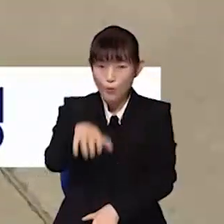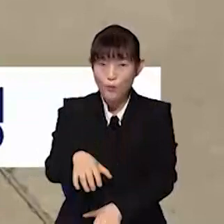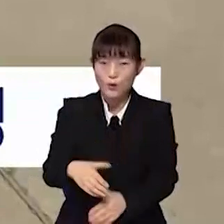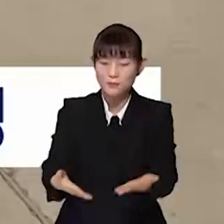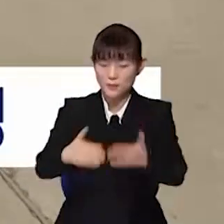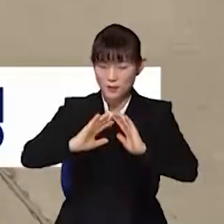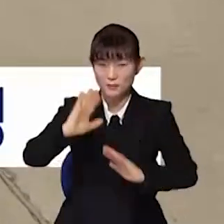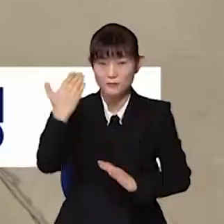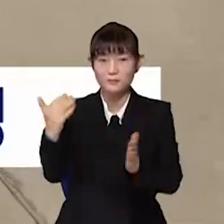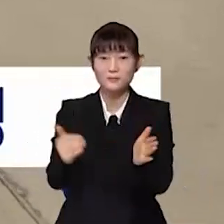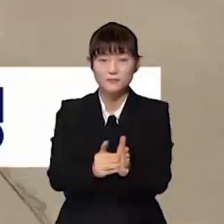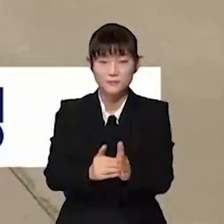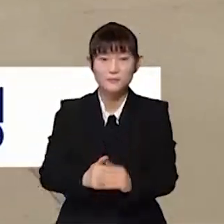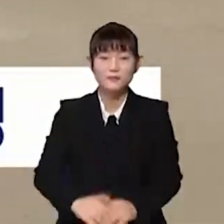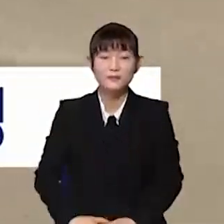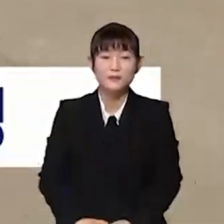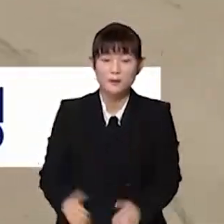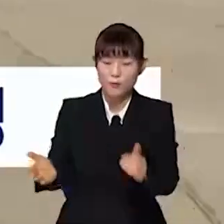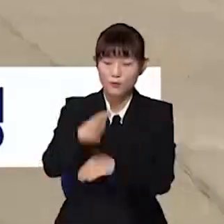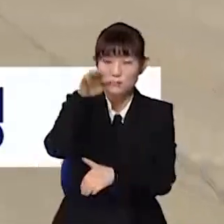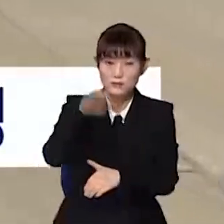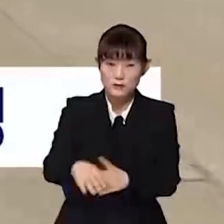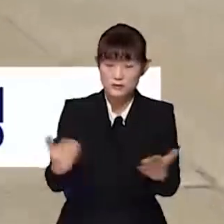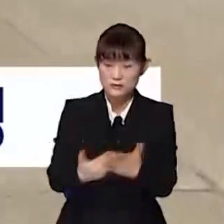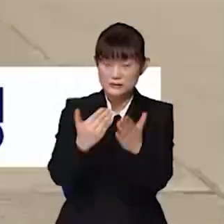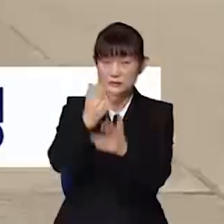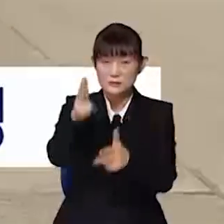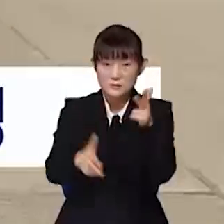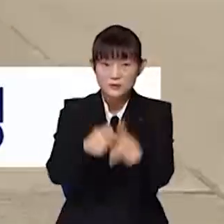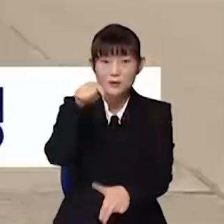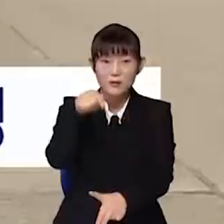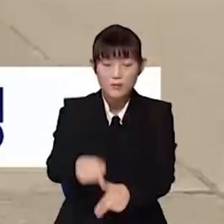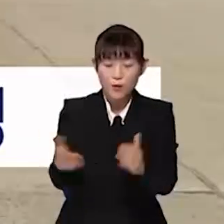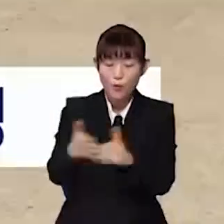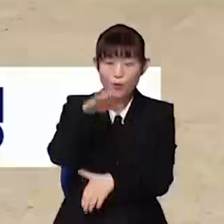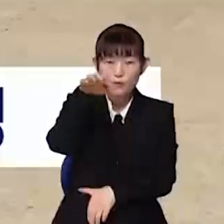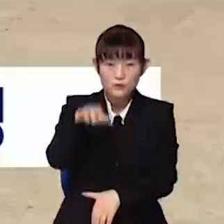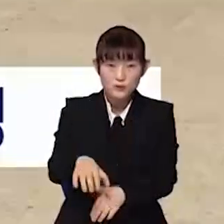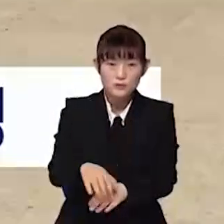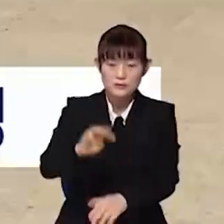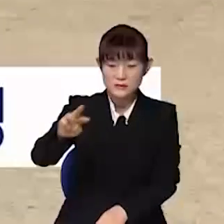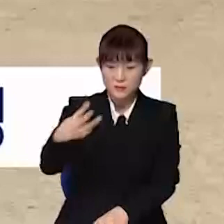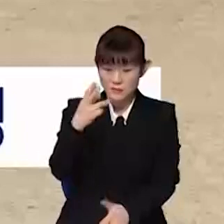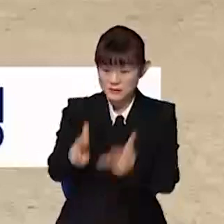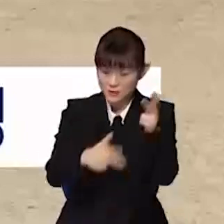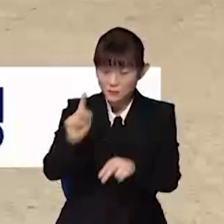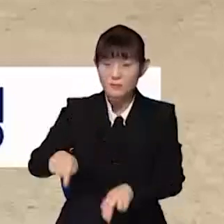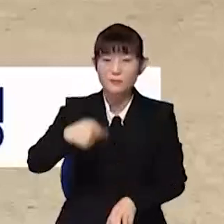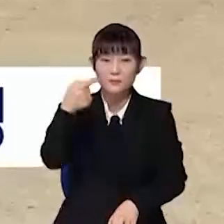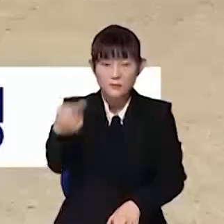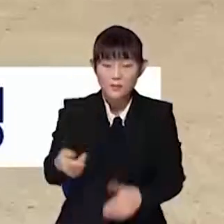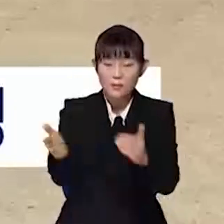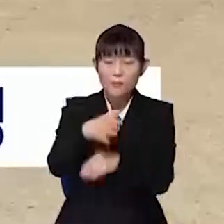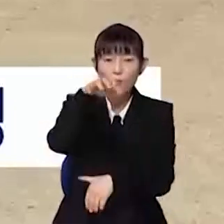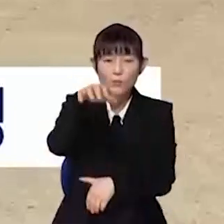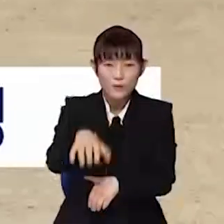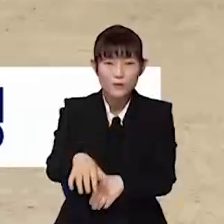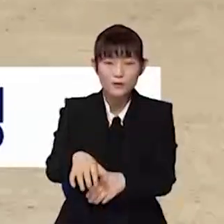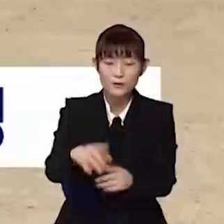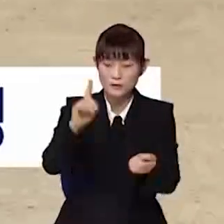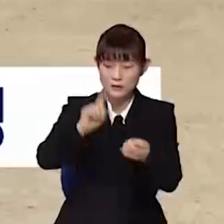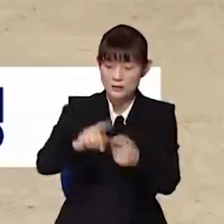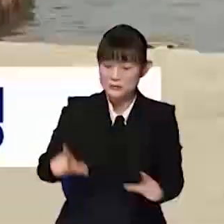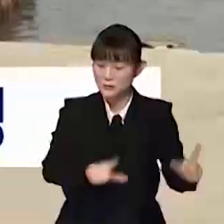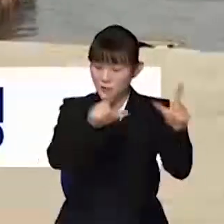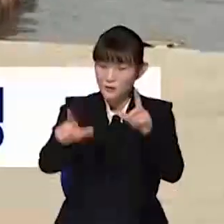조성할 수 있게 됐습니다. 어촌 활력 증진 사업은 어촌 뉴딜 300 사업 후속으로 어촌 어항에 대한